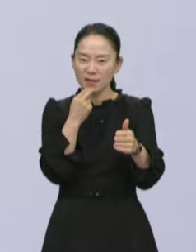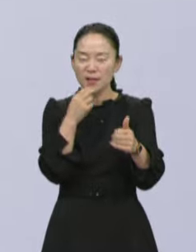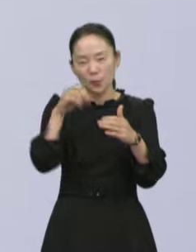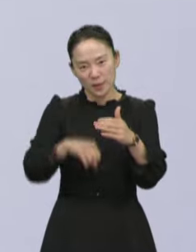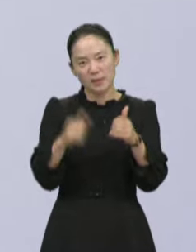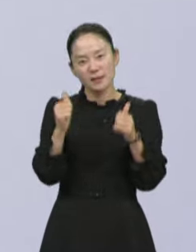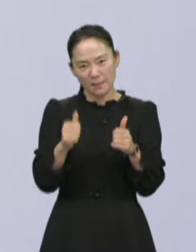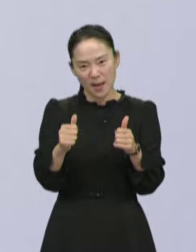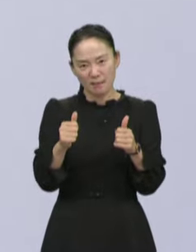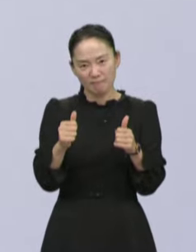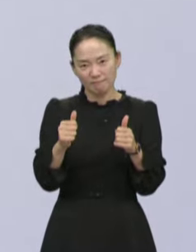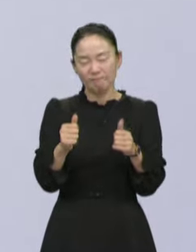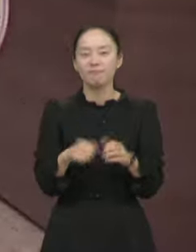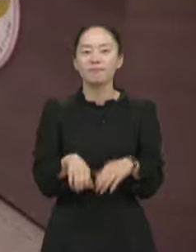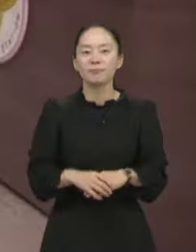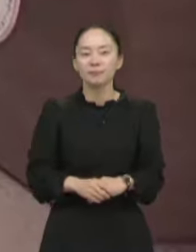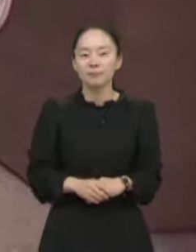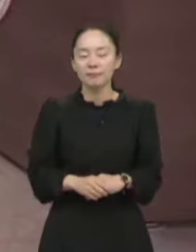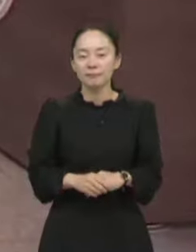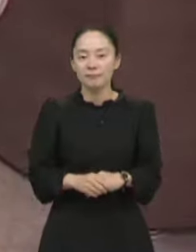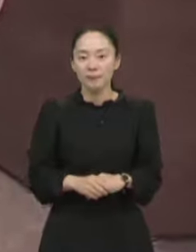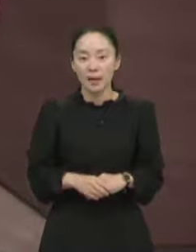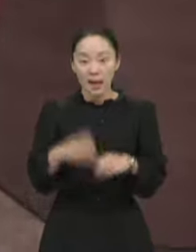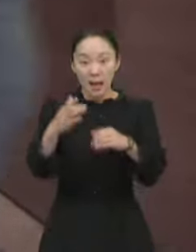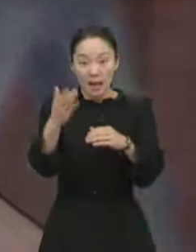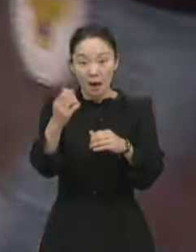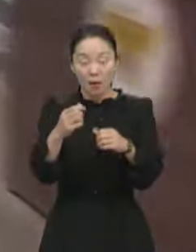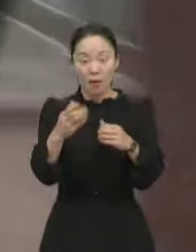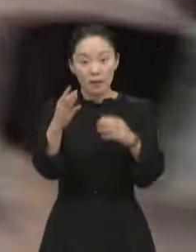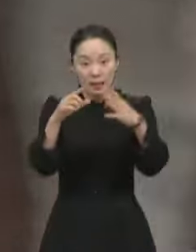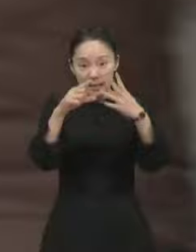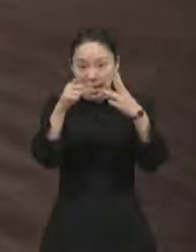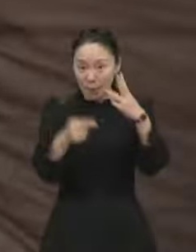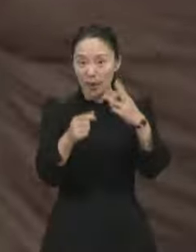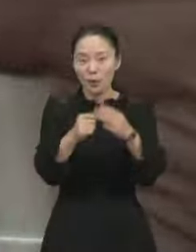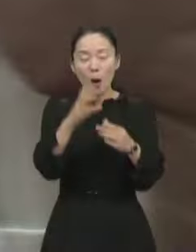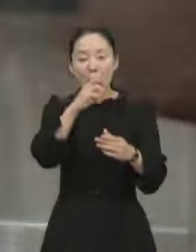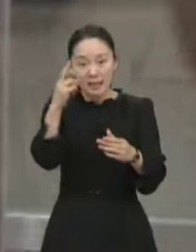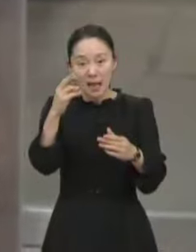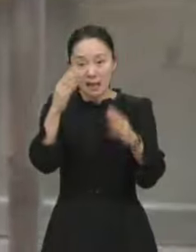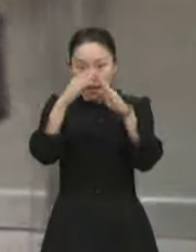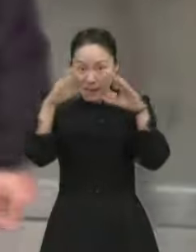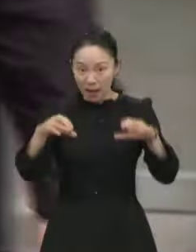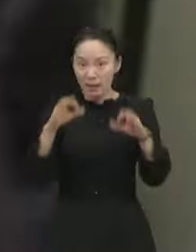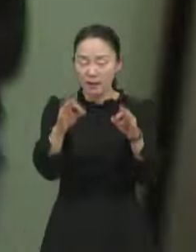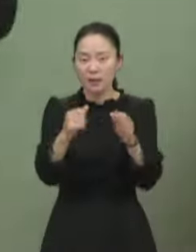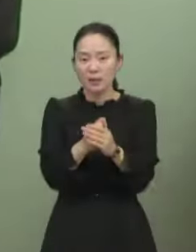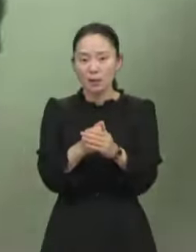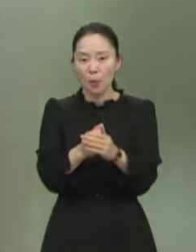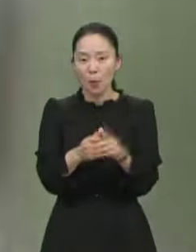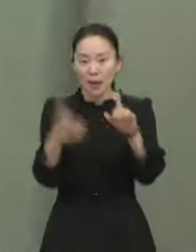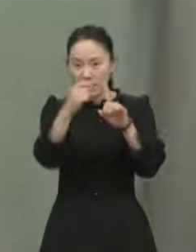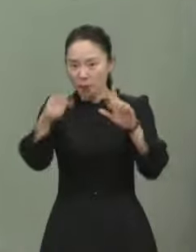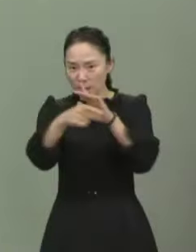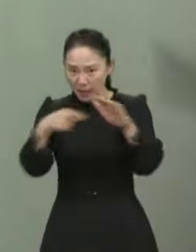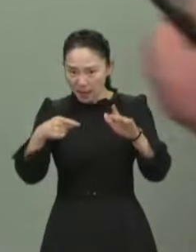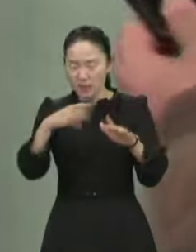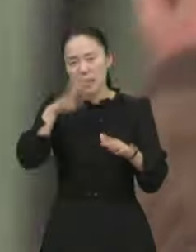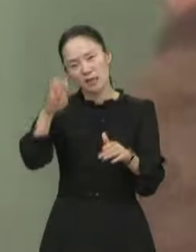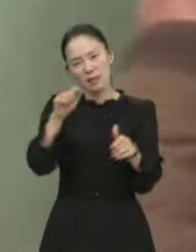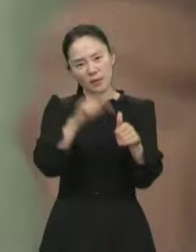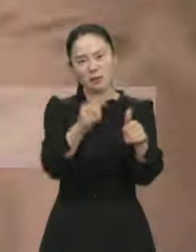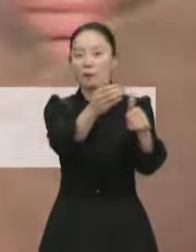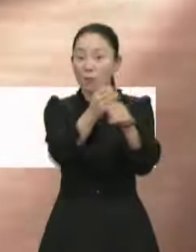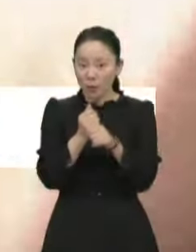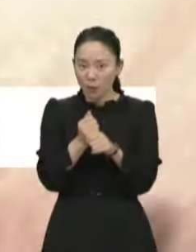고려했다고 양형 이유를 밝혔습니다. 지난달 아산의 새마을금고에서도 현금 1억여 원을 빼앗은 40대 남성이 검거되는